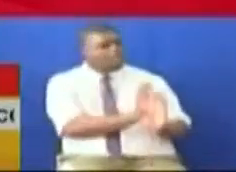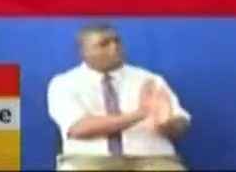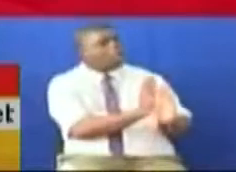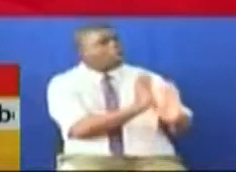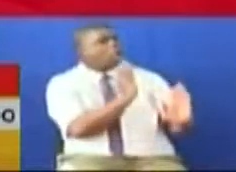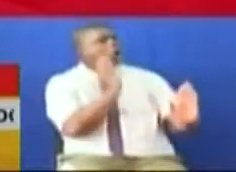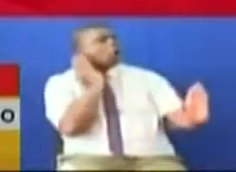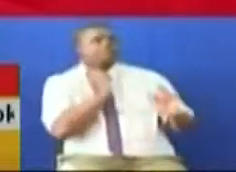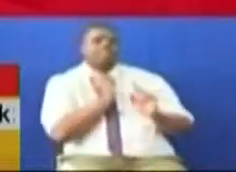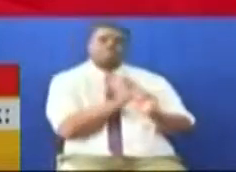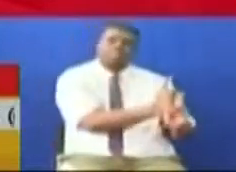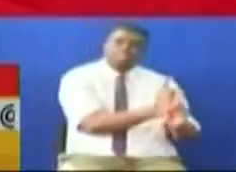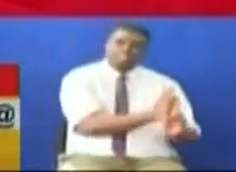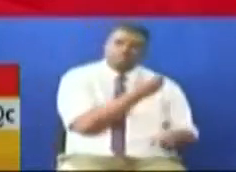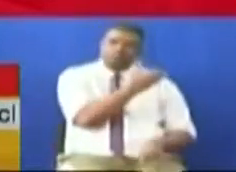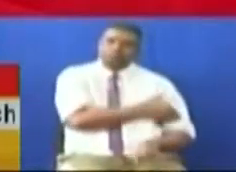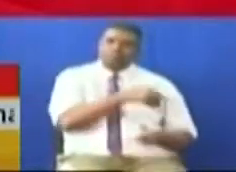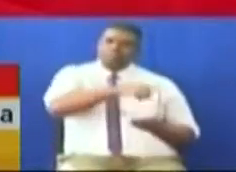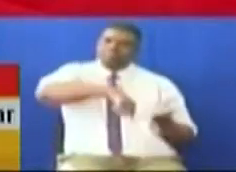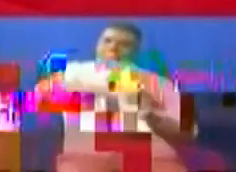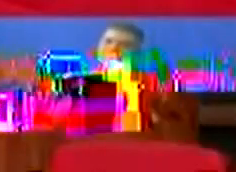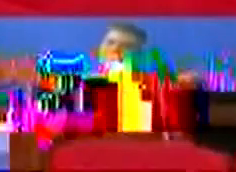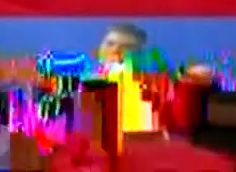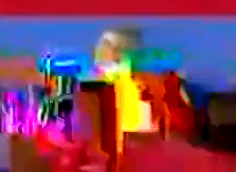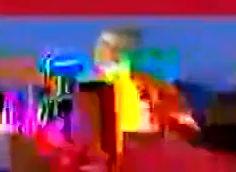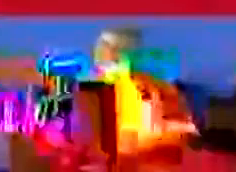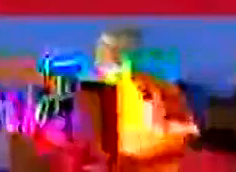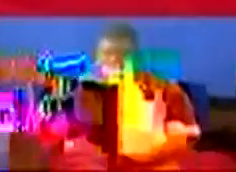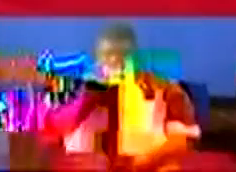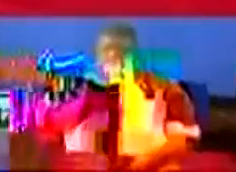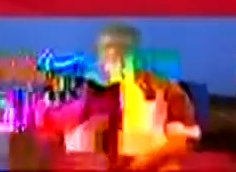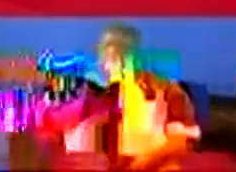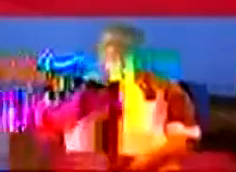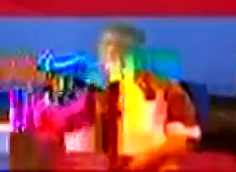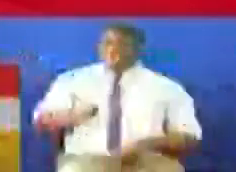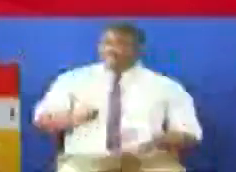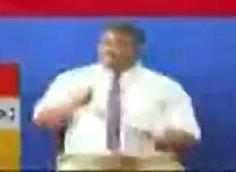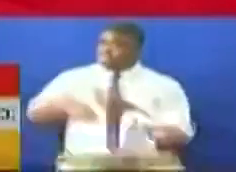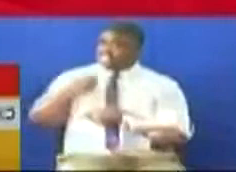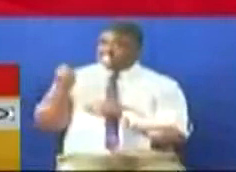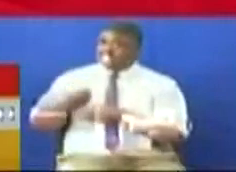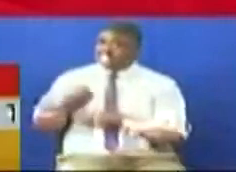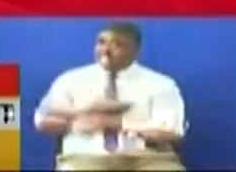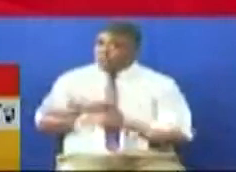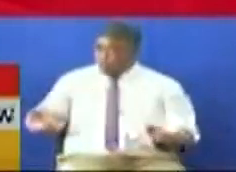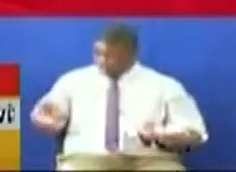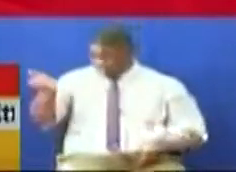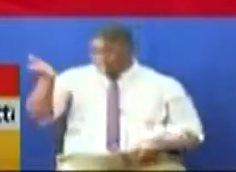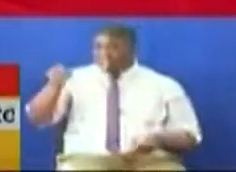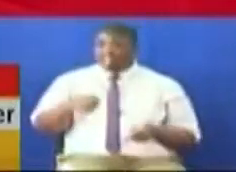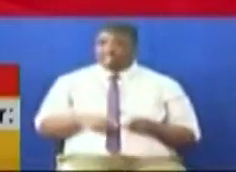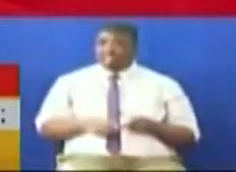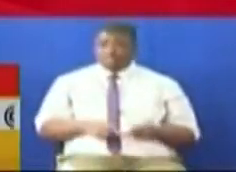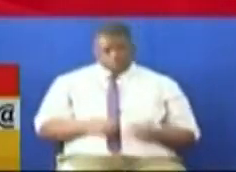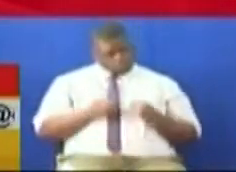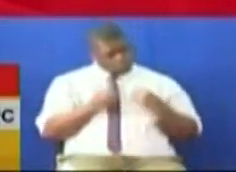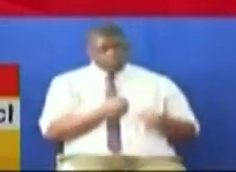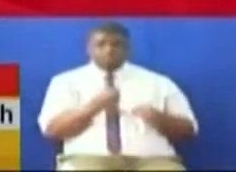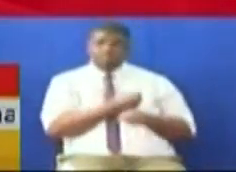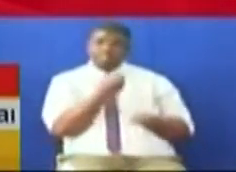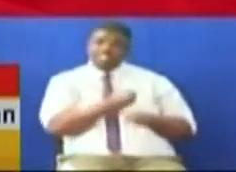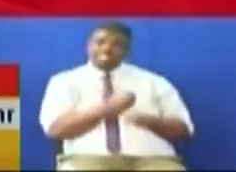ajili ya kuja kufuata huduma pale mjini. Ukienda kwa watu wa NIDA hawana mashine za kufanyia kazi. Hawana manpower ya kufanyia kazi